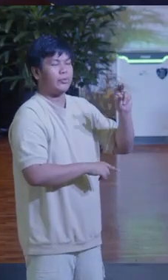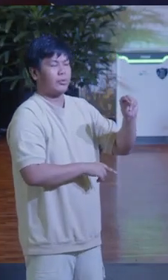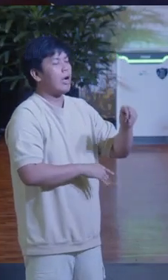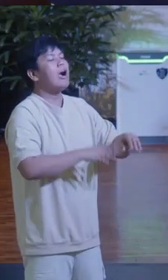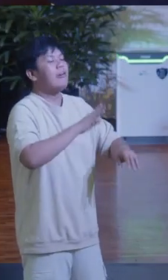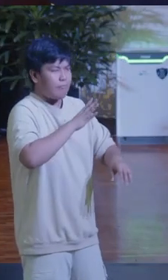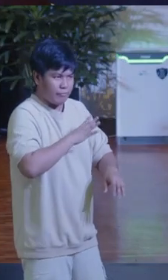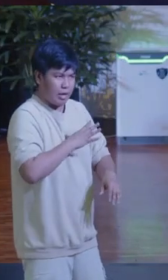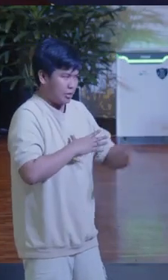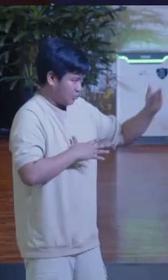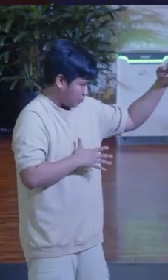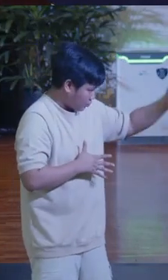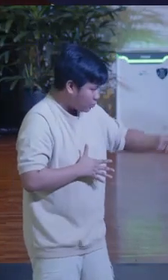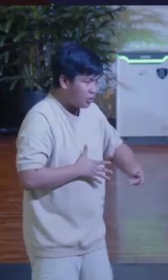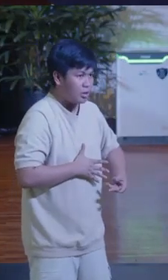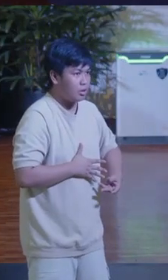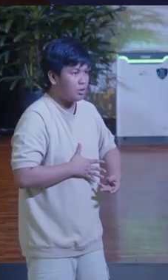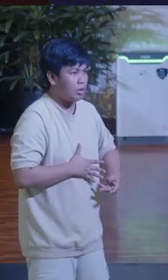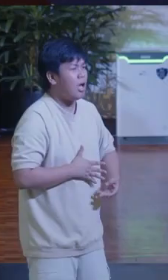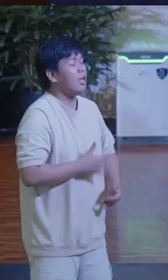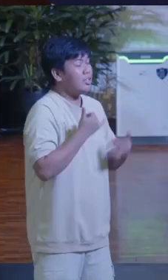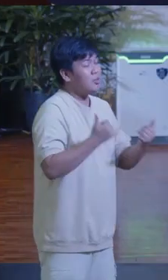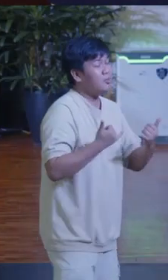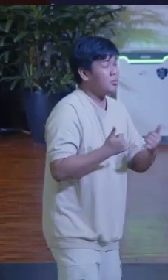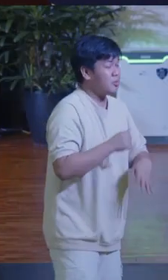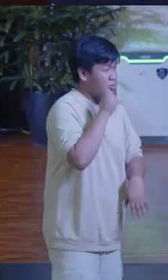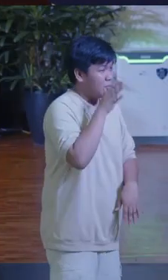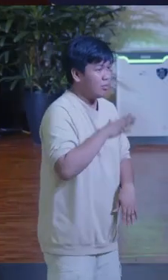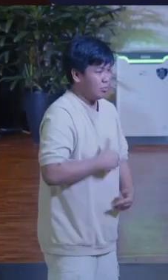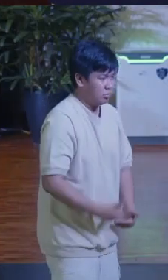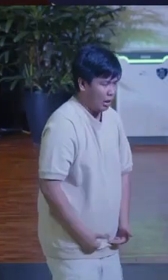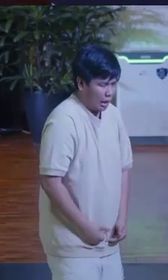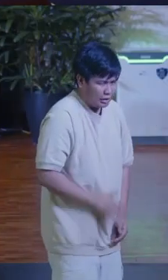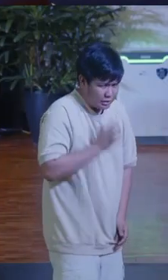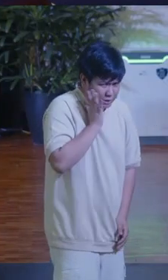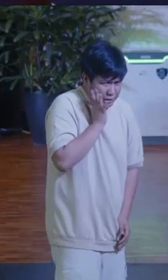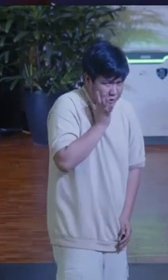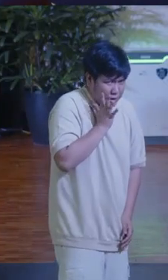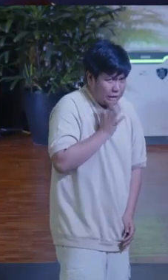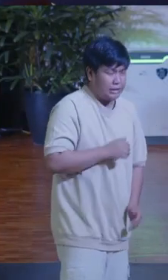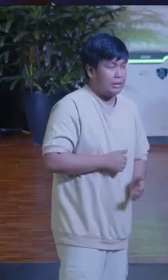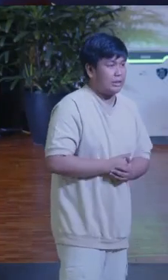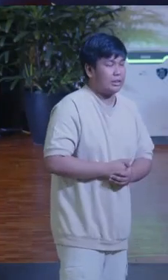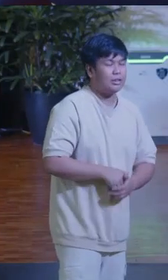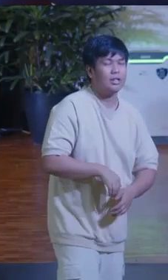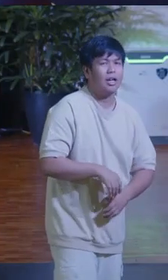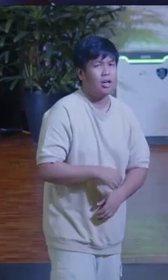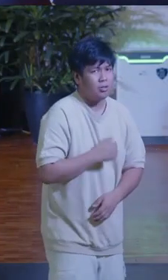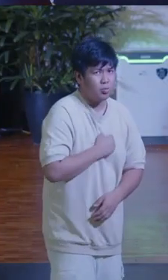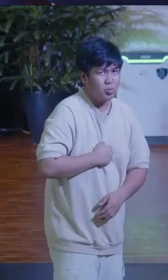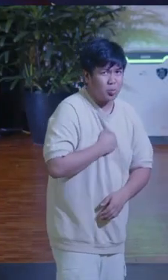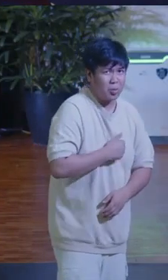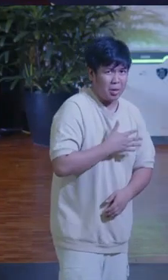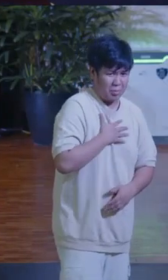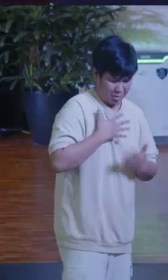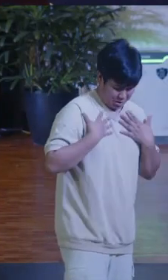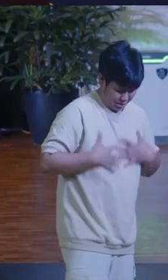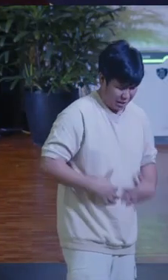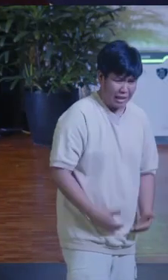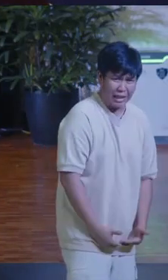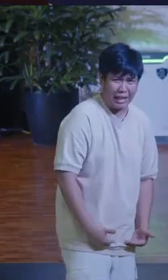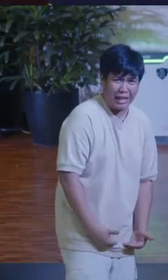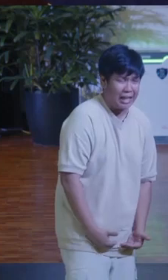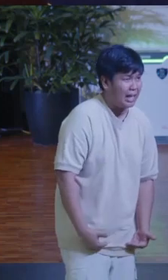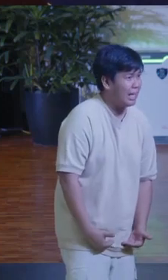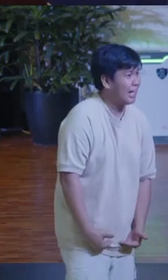So alam nyo na conscious naman sila. Sabi nila kay Ate Raquel ba? Kay